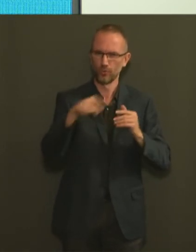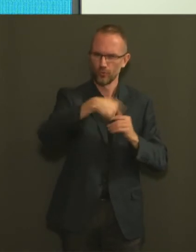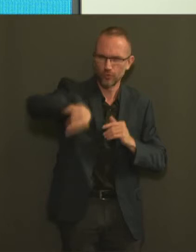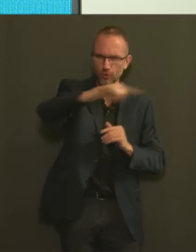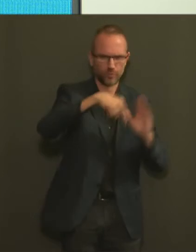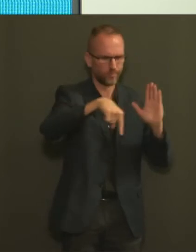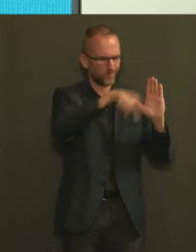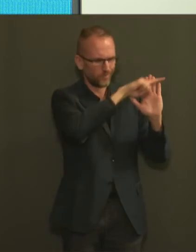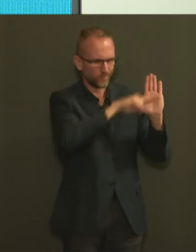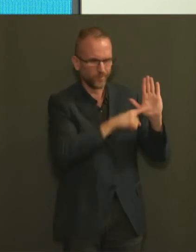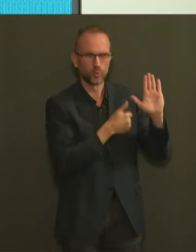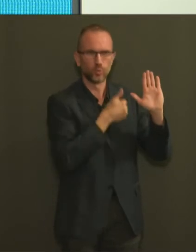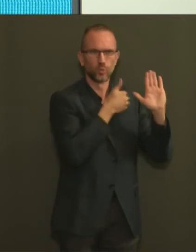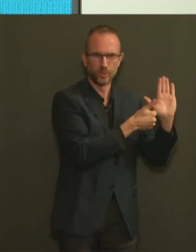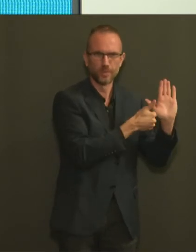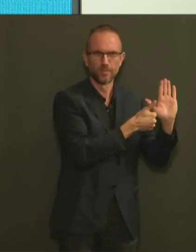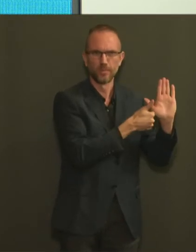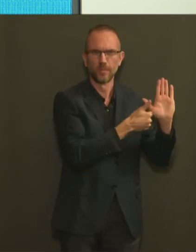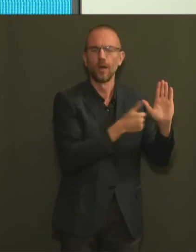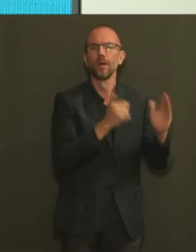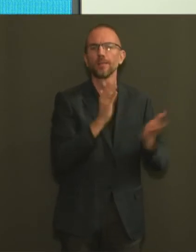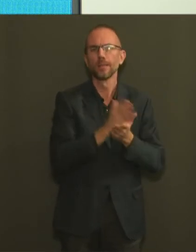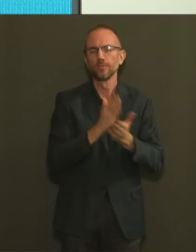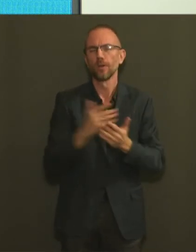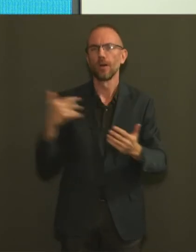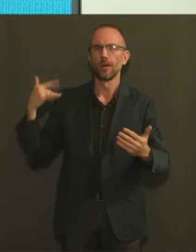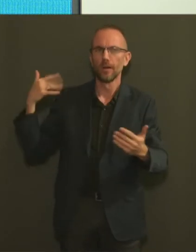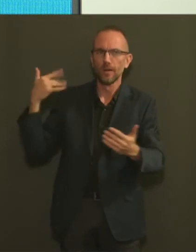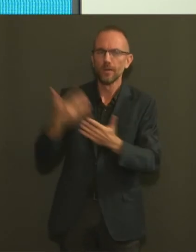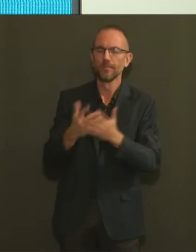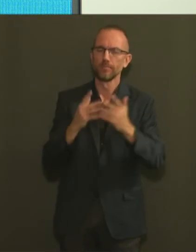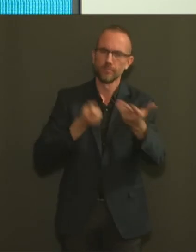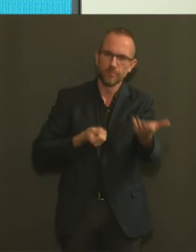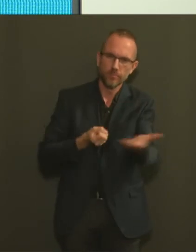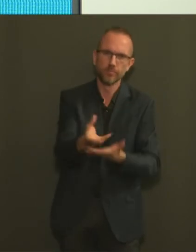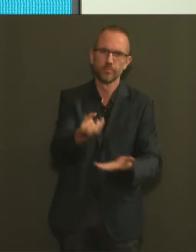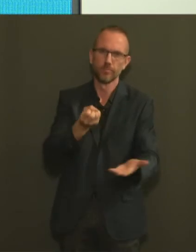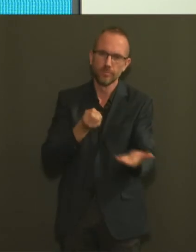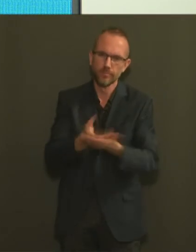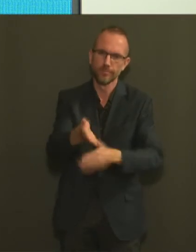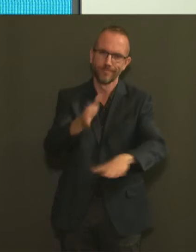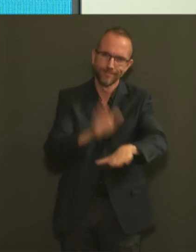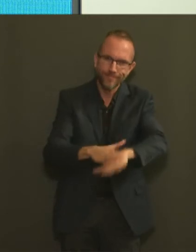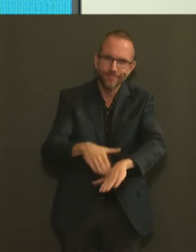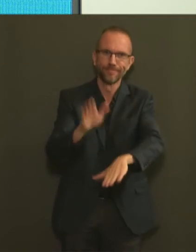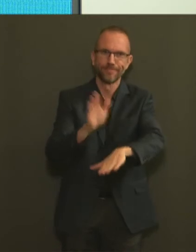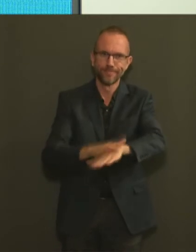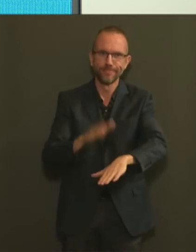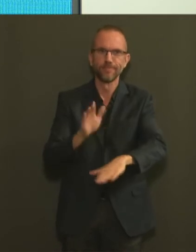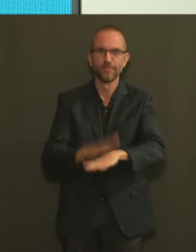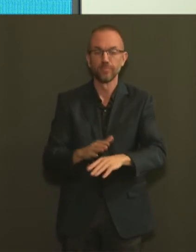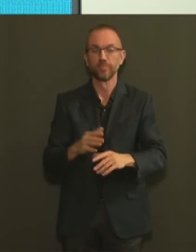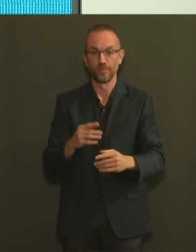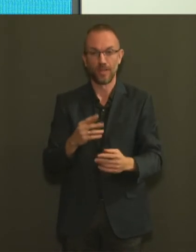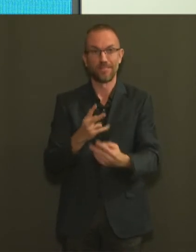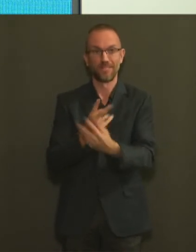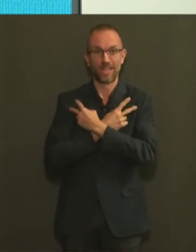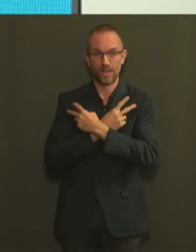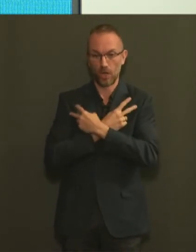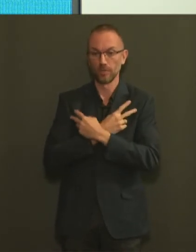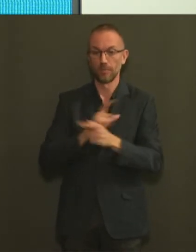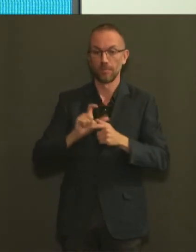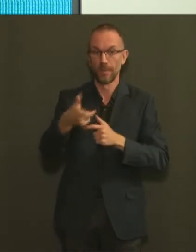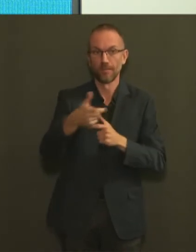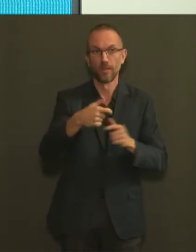vous conseille déjà de longue date de manière à ne pas ressortir dans des mauvaises conditions de cette période de noël